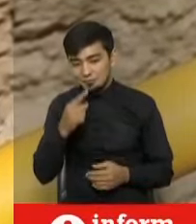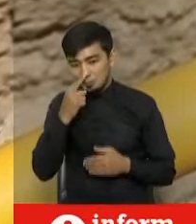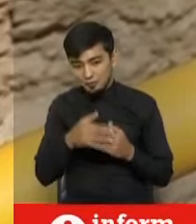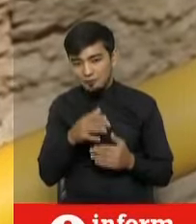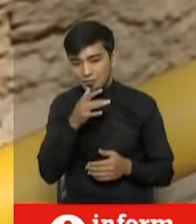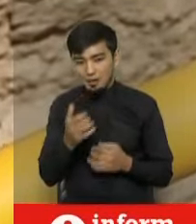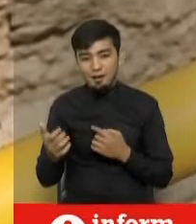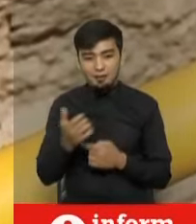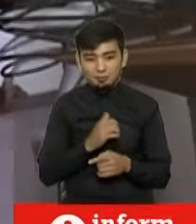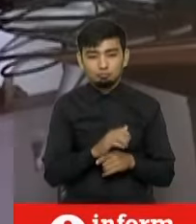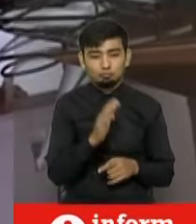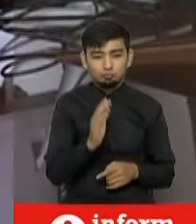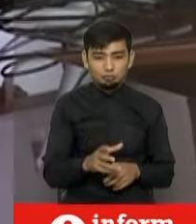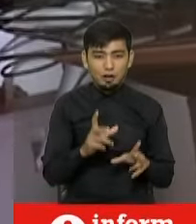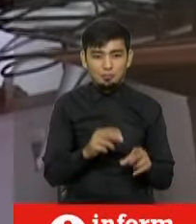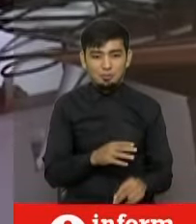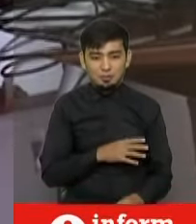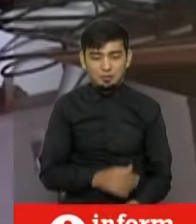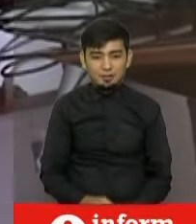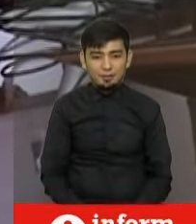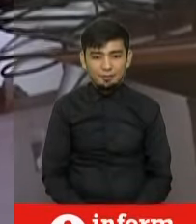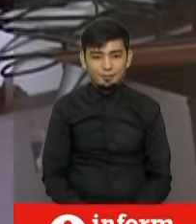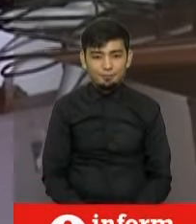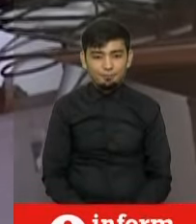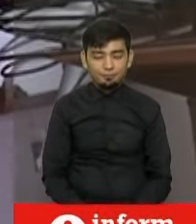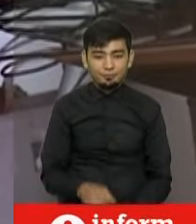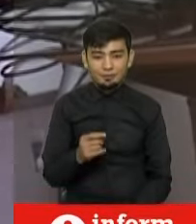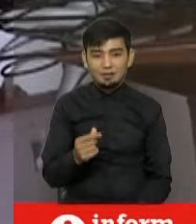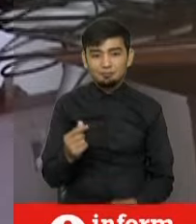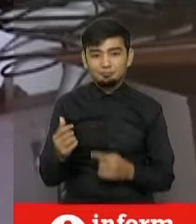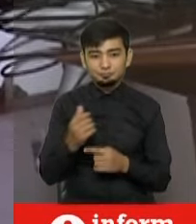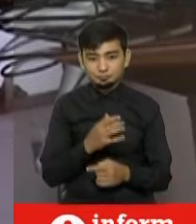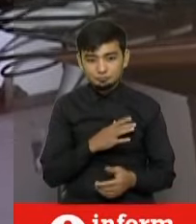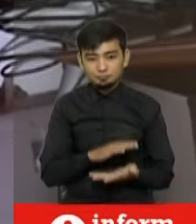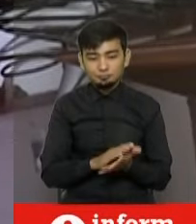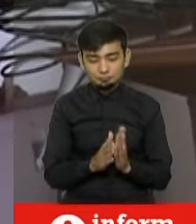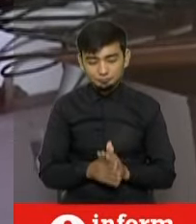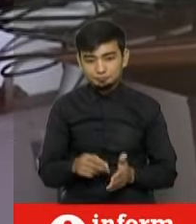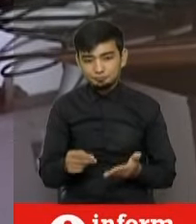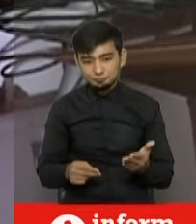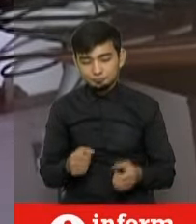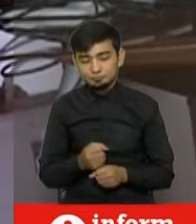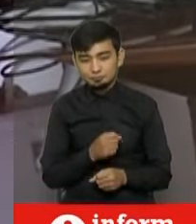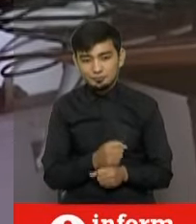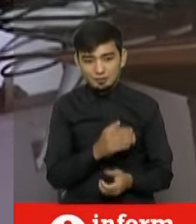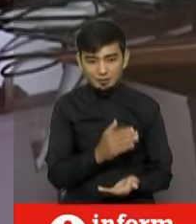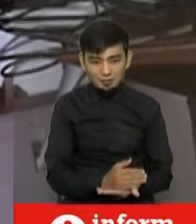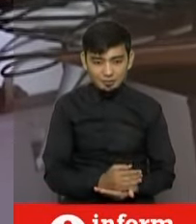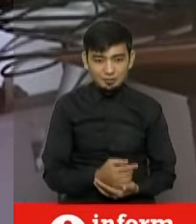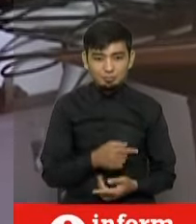күндері аударылады деп сендірді. Енді тек биылға бөлініп тұрған қаржысына келісімшарт отыру жұмыстары жүргізіліп жатыр қазір біз